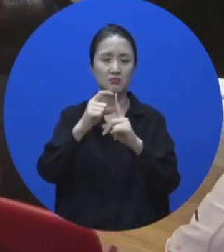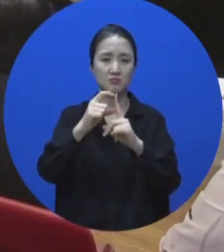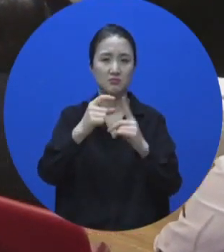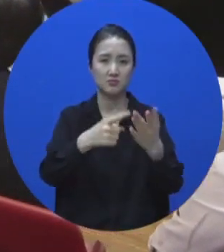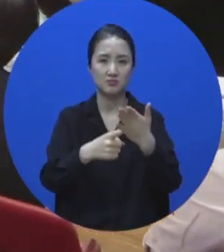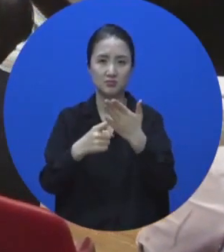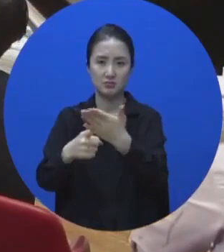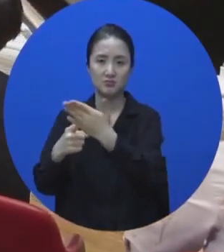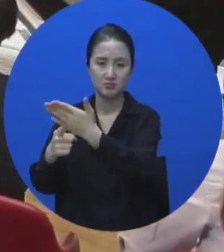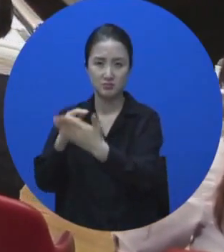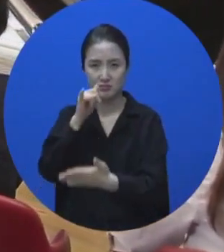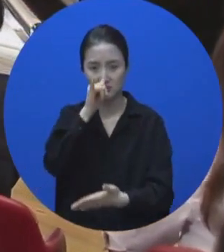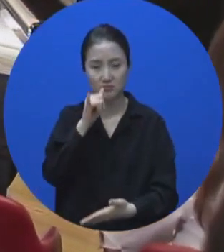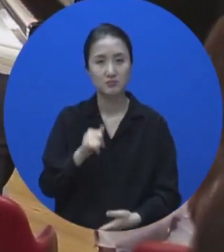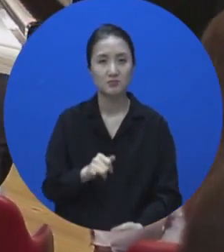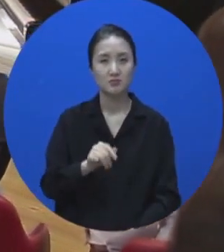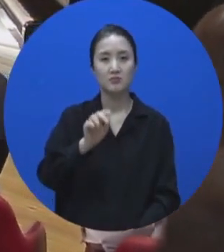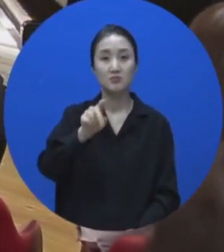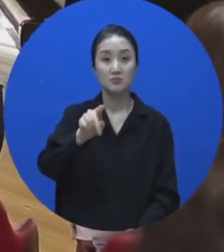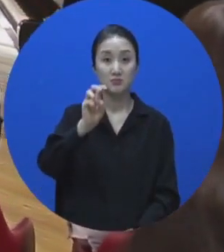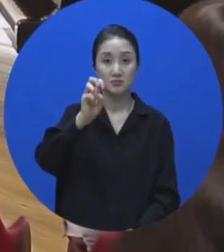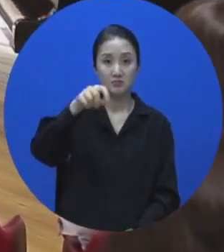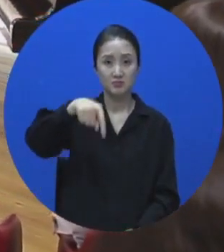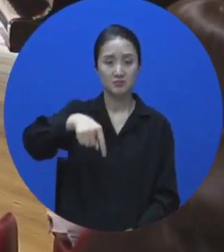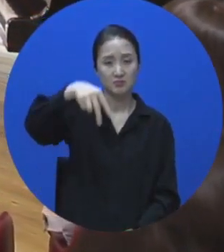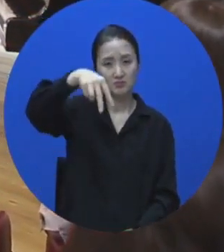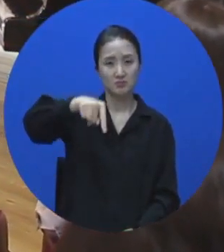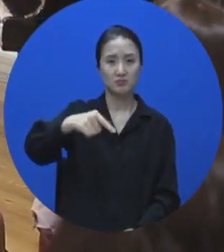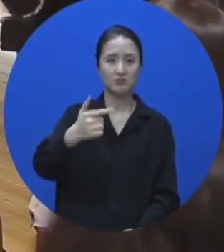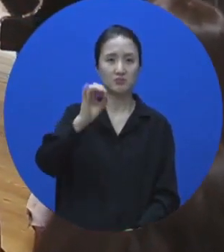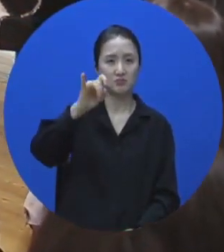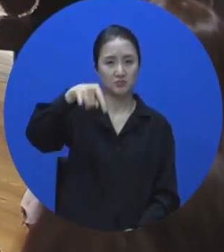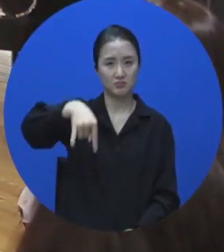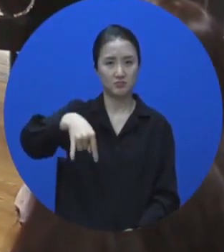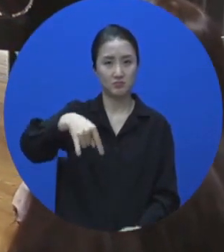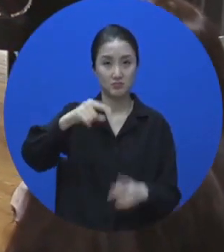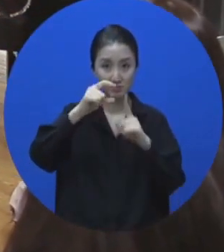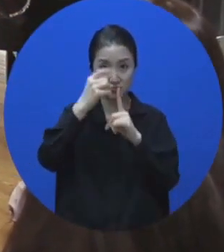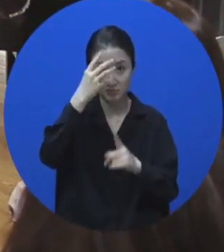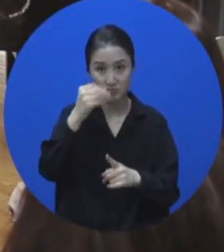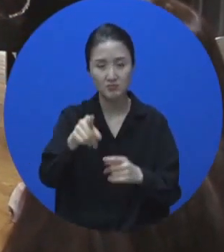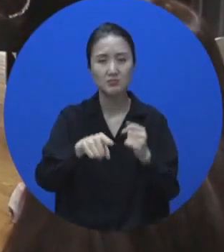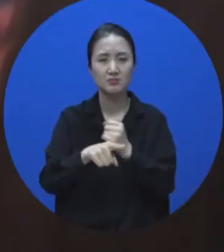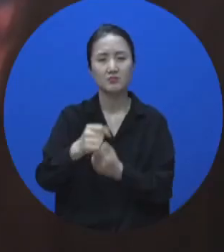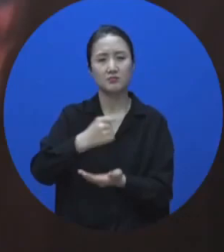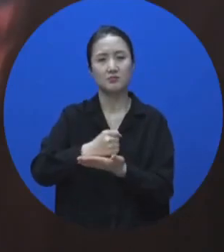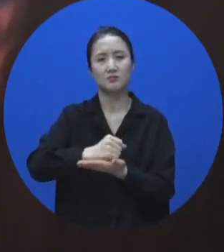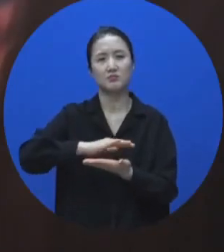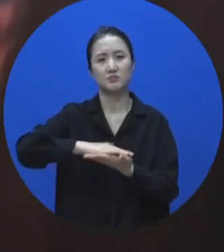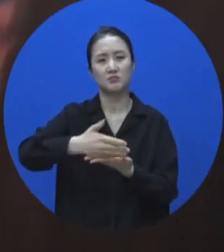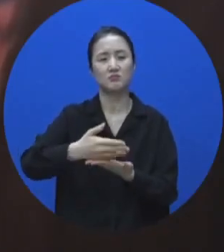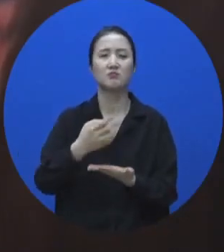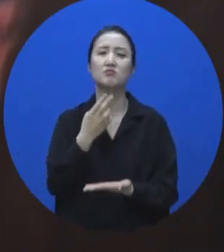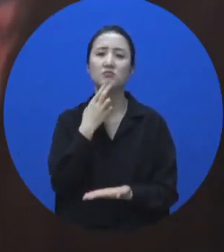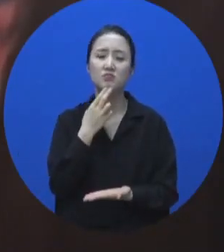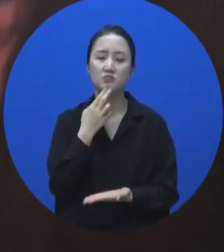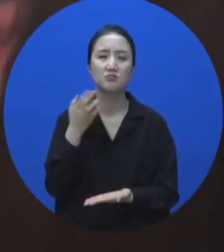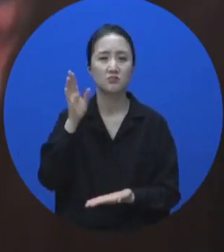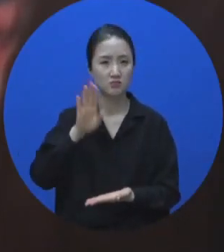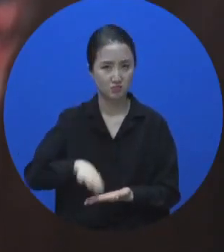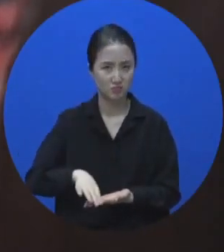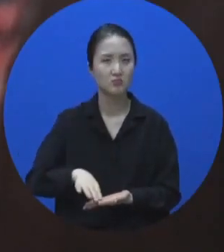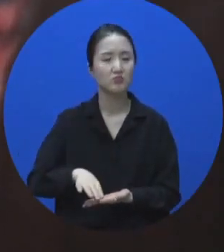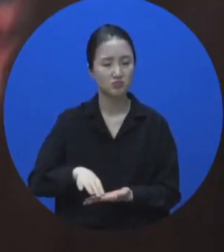용어로는 무슨 이라고 합니다 그 청약을 하게 되면 통장 없이도 당첨이 됩니다 그런데